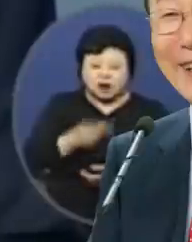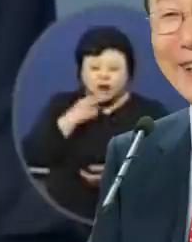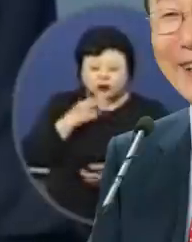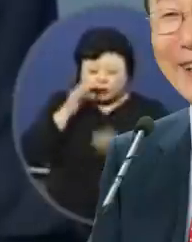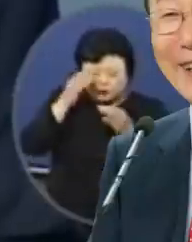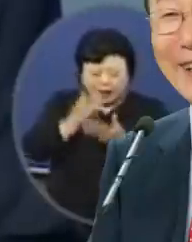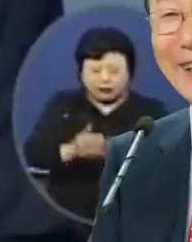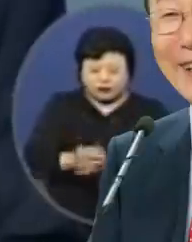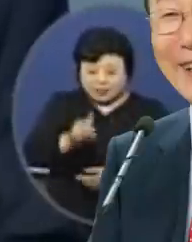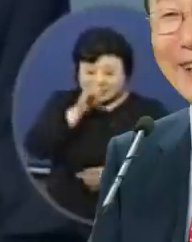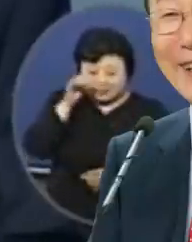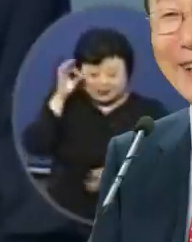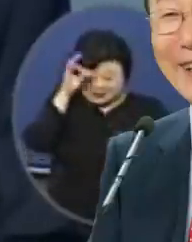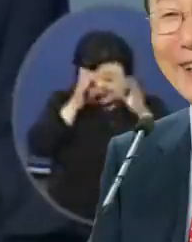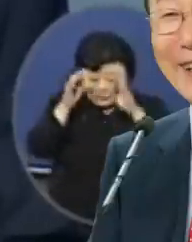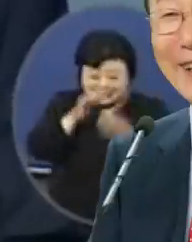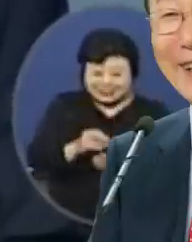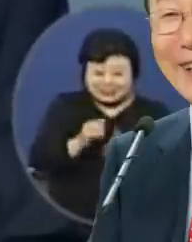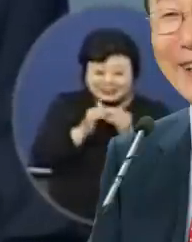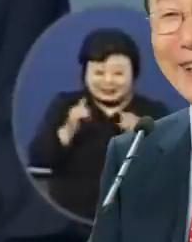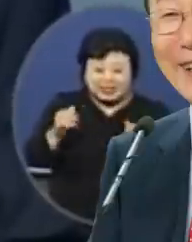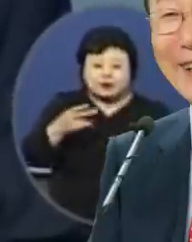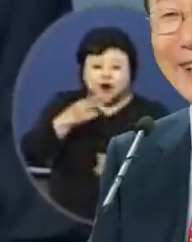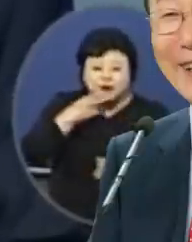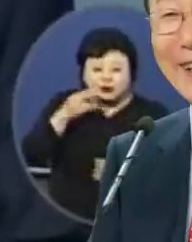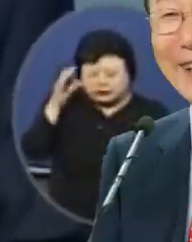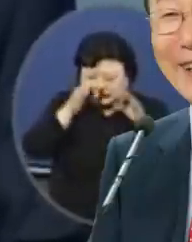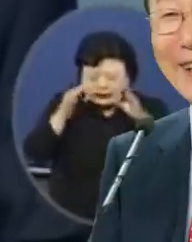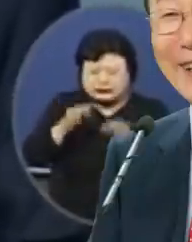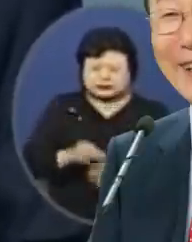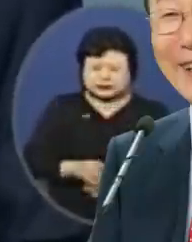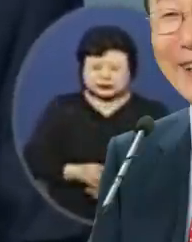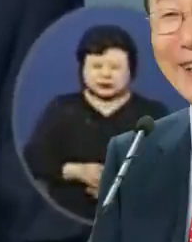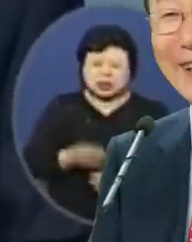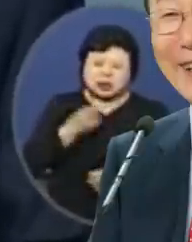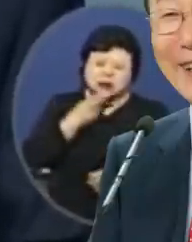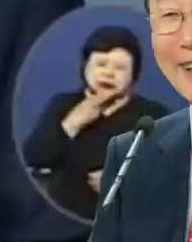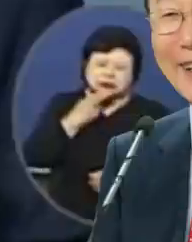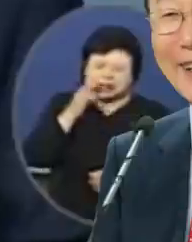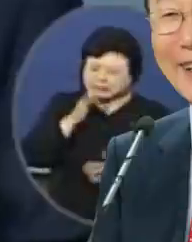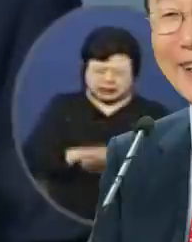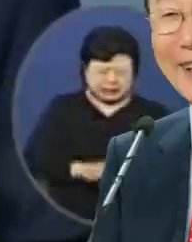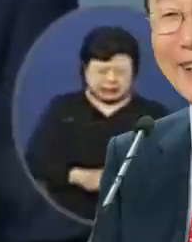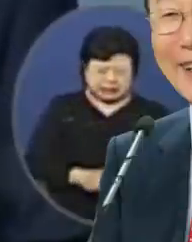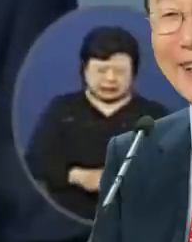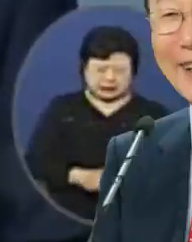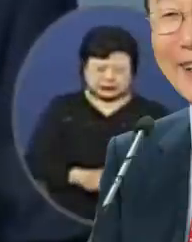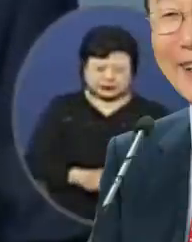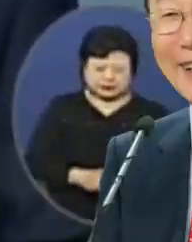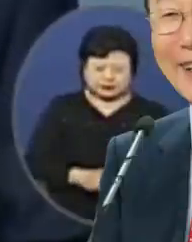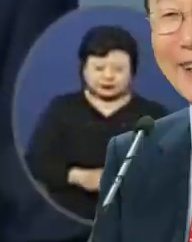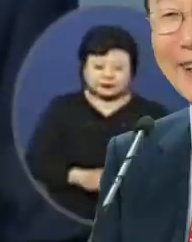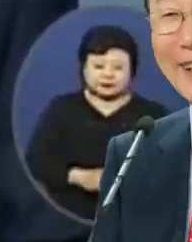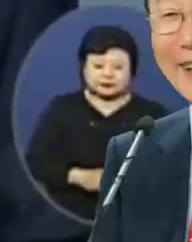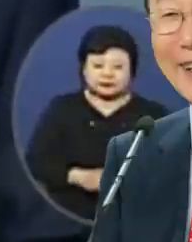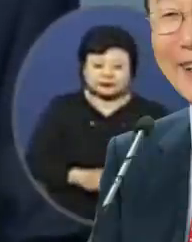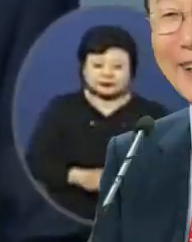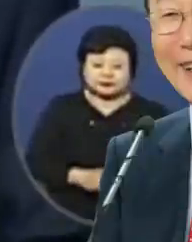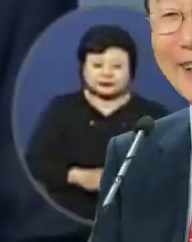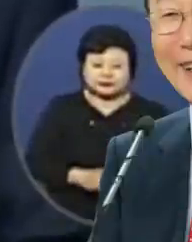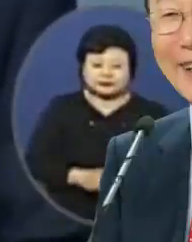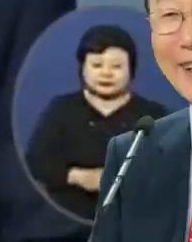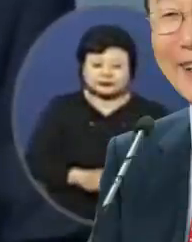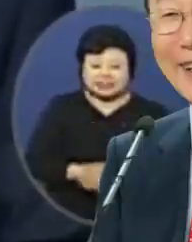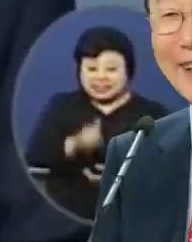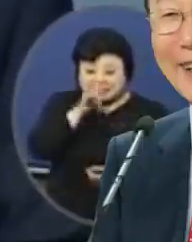있는 것을 찾으십시오. 사람은 없는 것을 찾으면 어디 가든지 없는 것이 꽉 들어차 있는 것을 발견하는 것입니다.